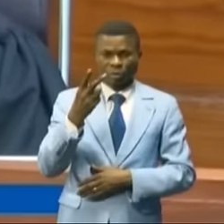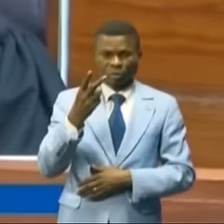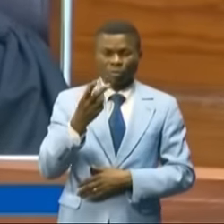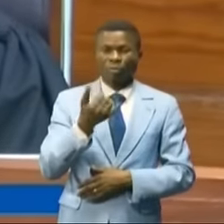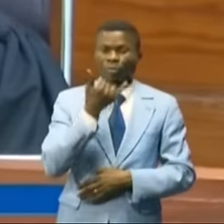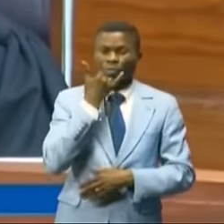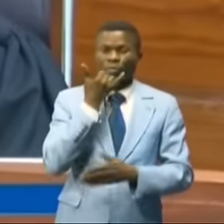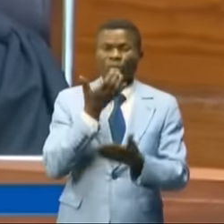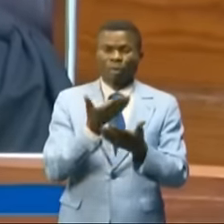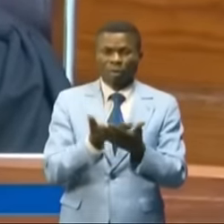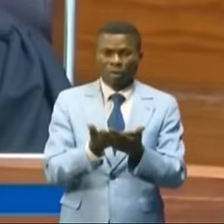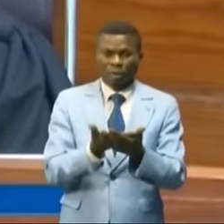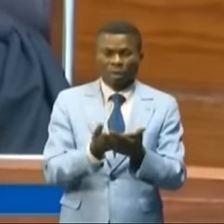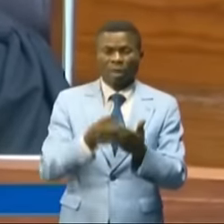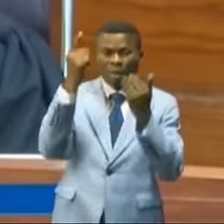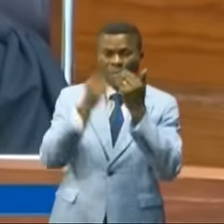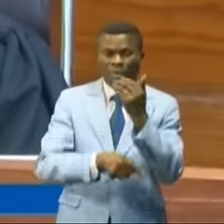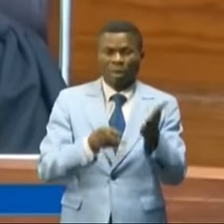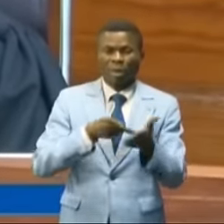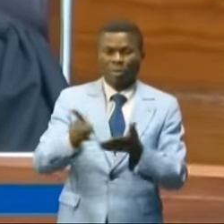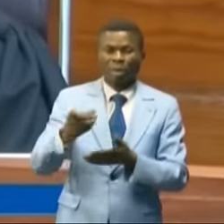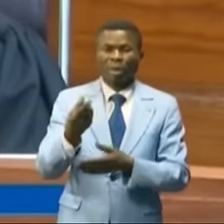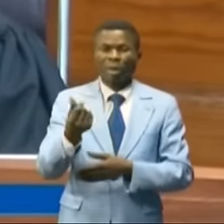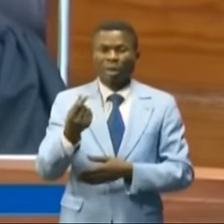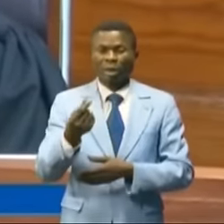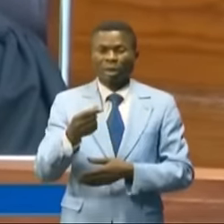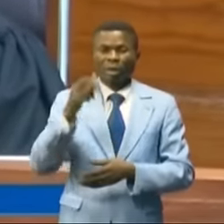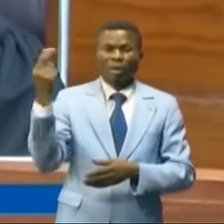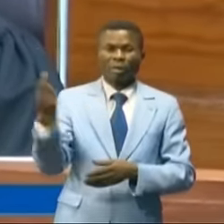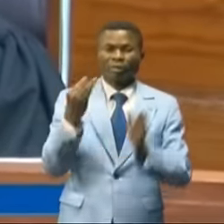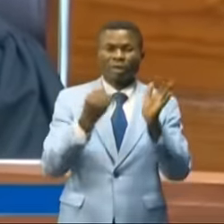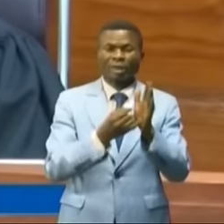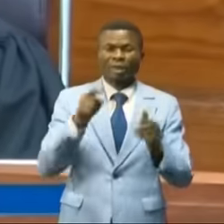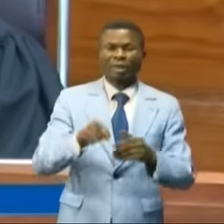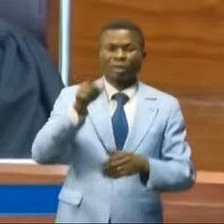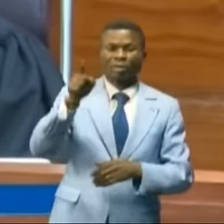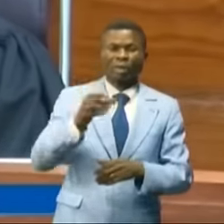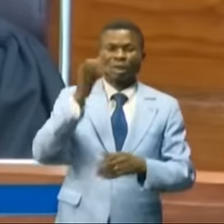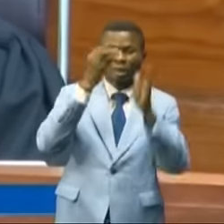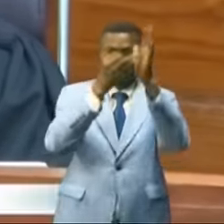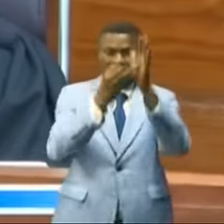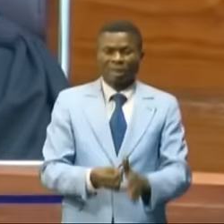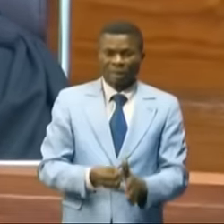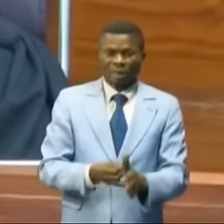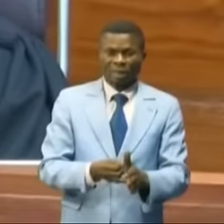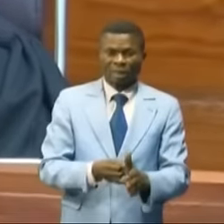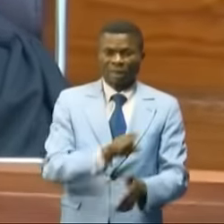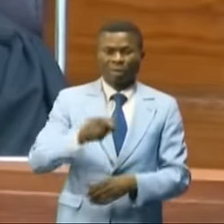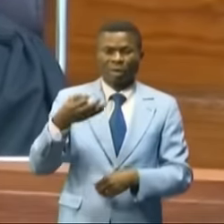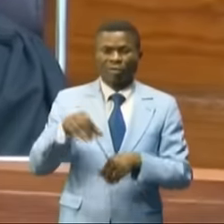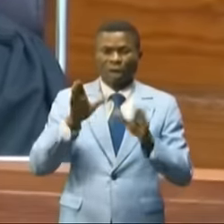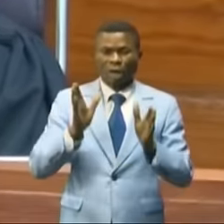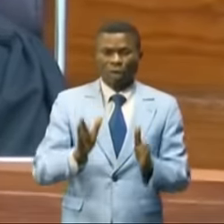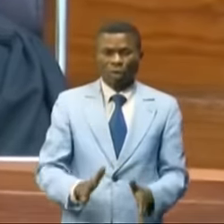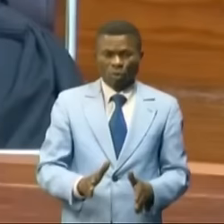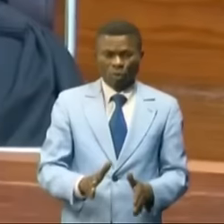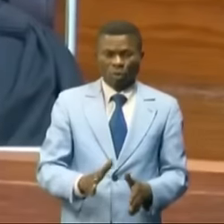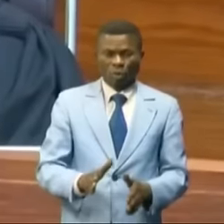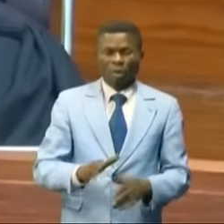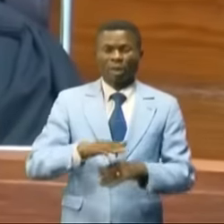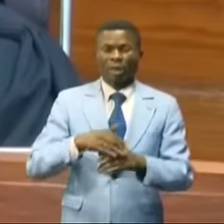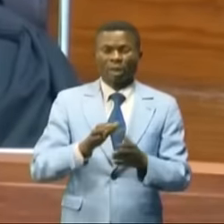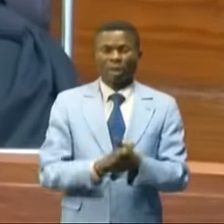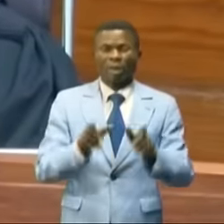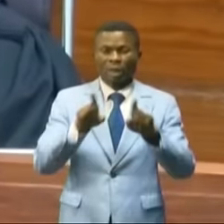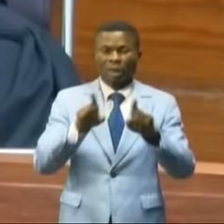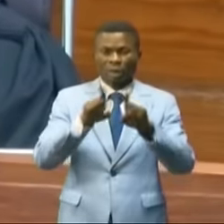Itela Ilondo est condamné à payer une amende de 27 500 000 francs congolais ainsi que les frais d'instance.